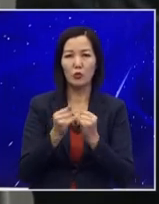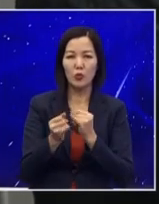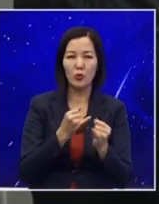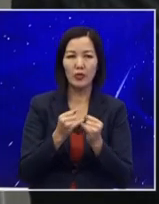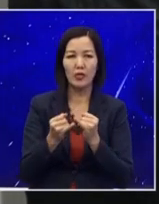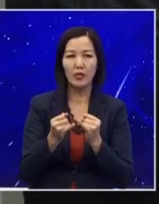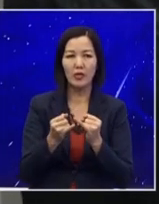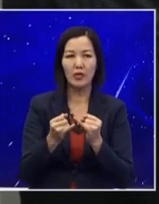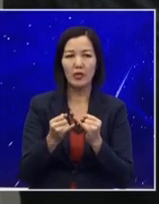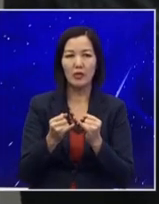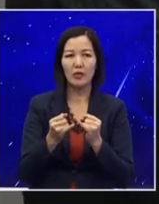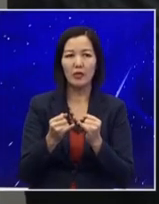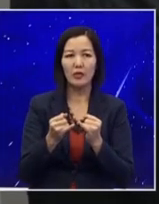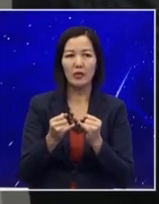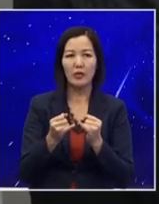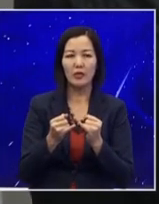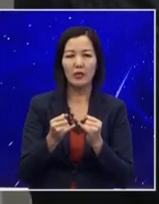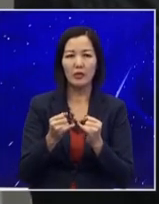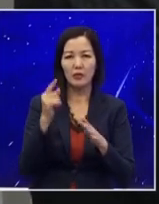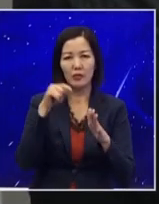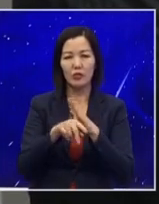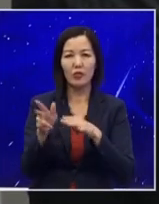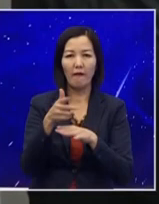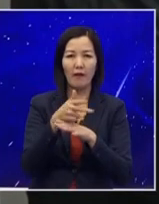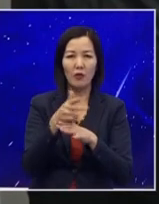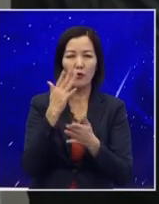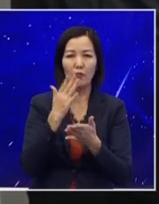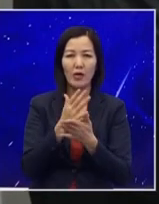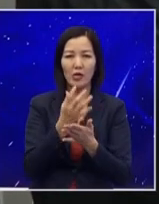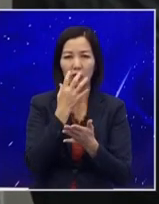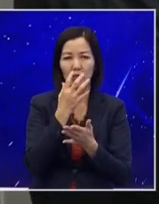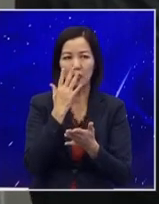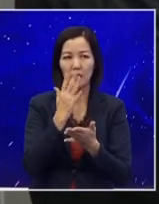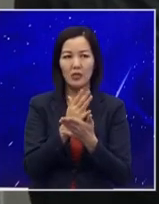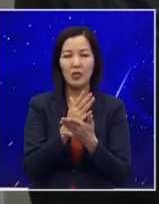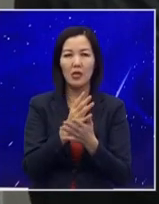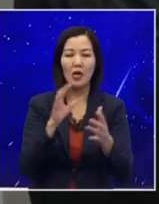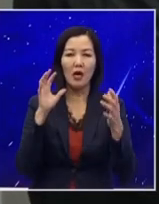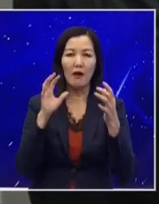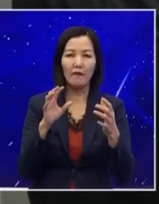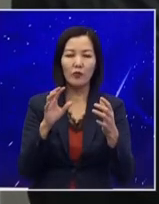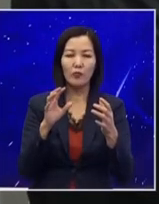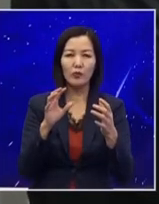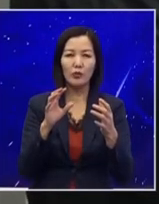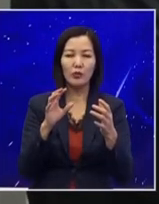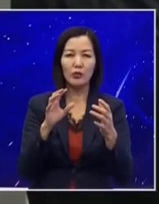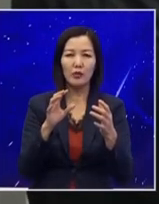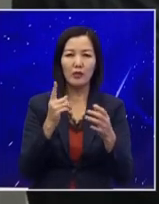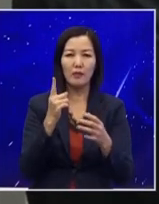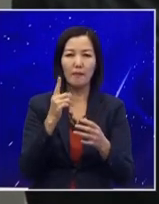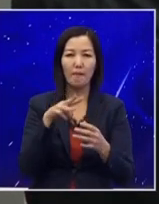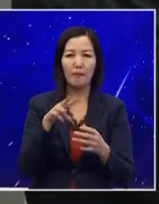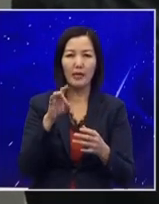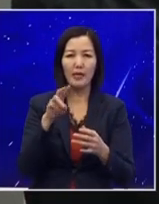отличались, аварийность не было. Ішінде видеокамерамен, іші жылы автобустарды. Где-то около миллиарда теңге